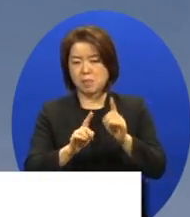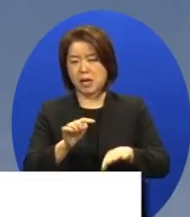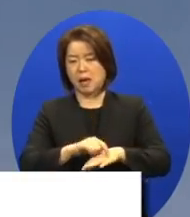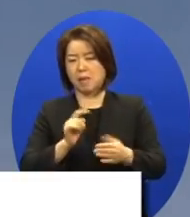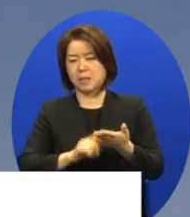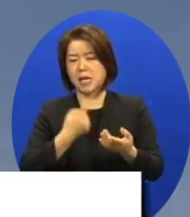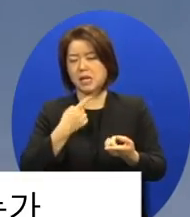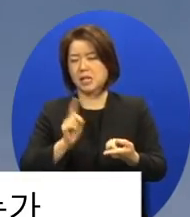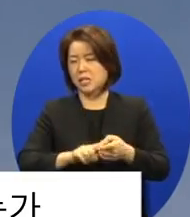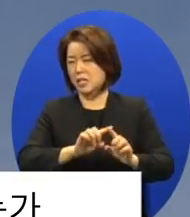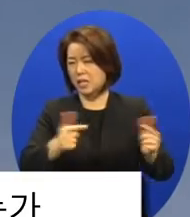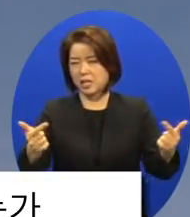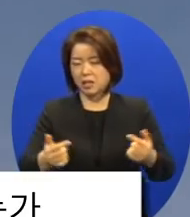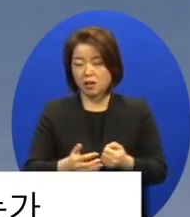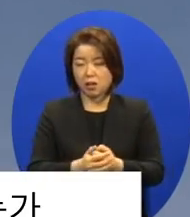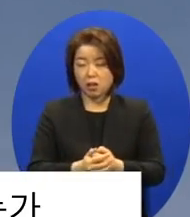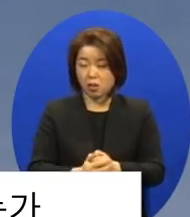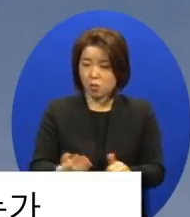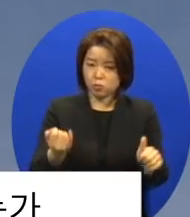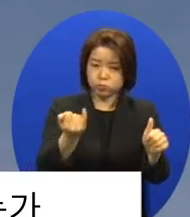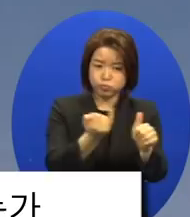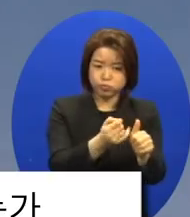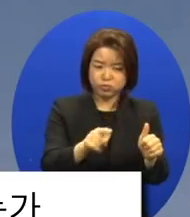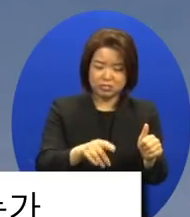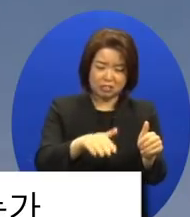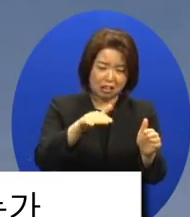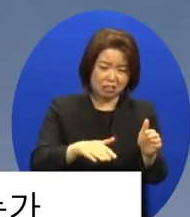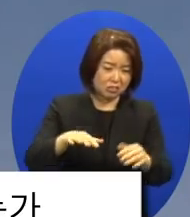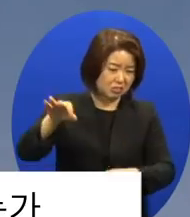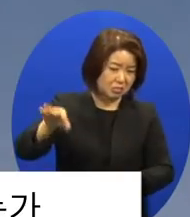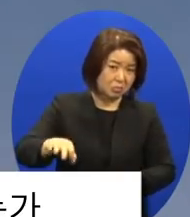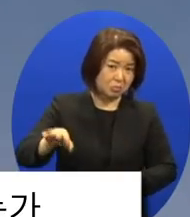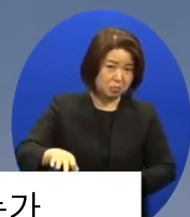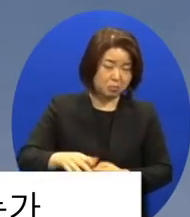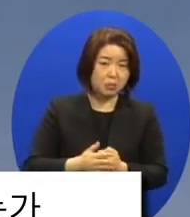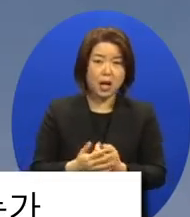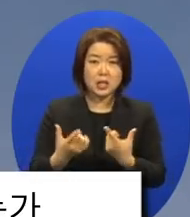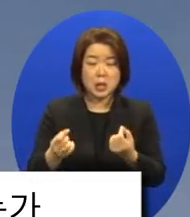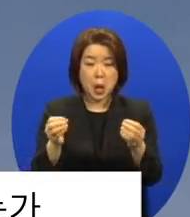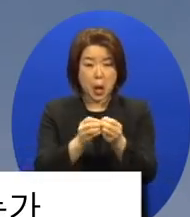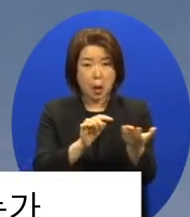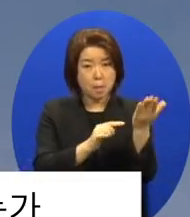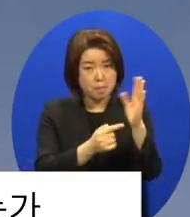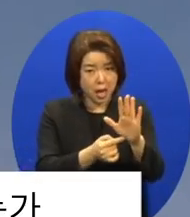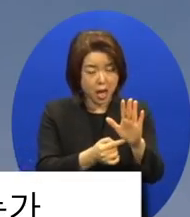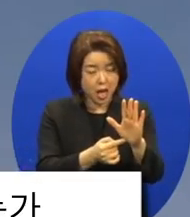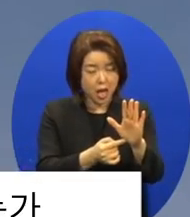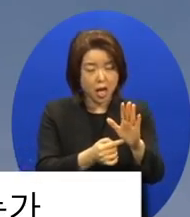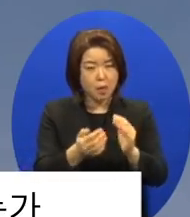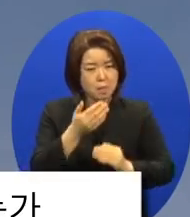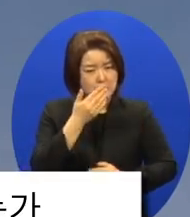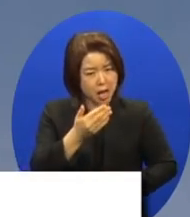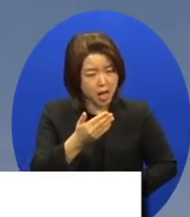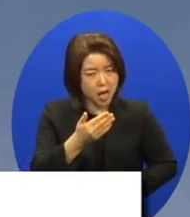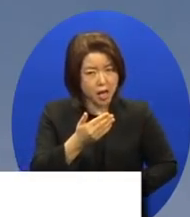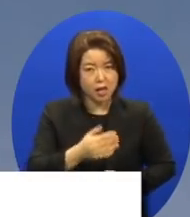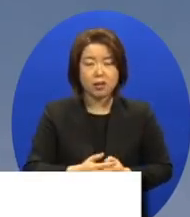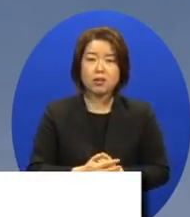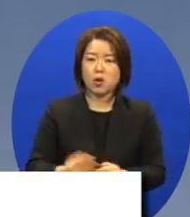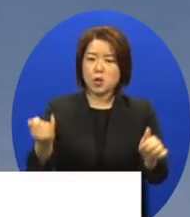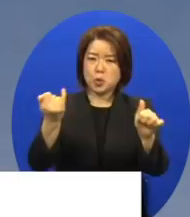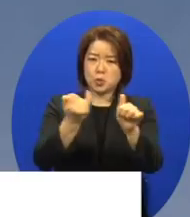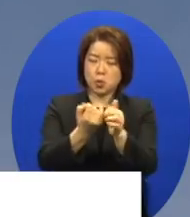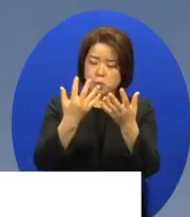않을 겁니다 아니 결혼을 그렇게 수준낮은 그런 표현으로 해도 되는가 결혼이